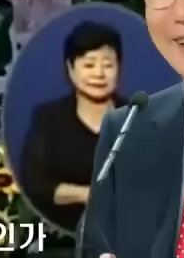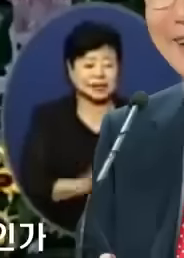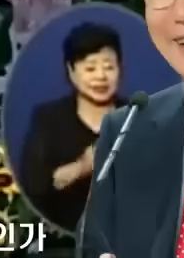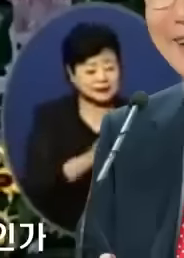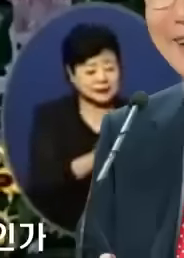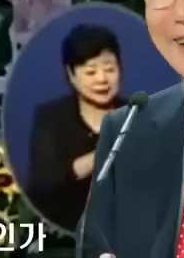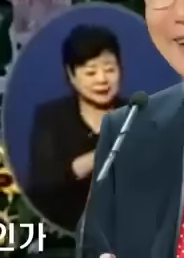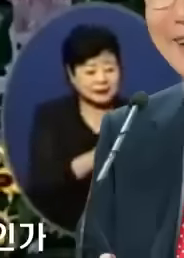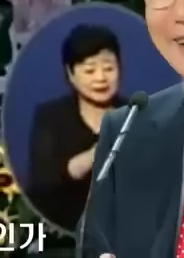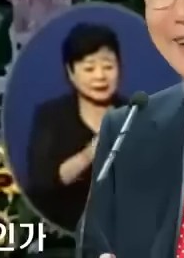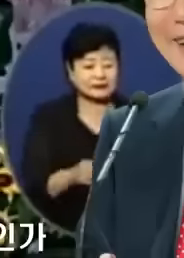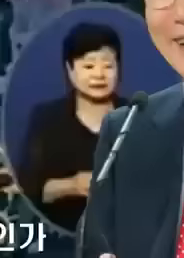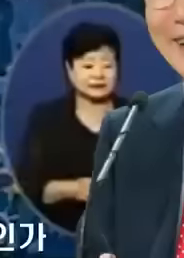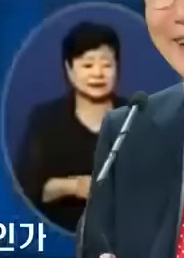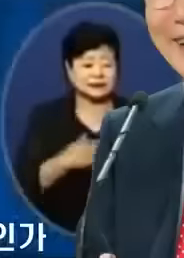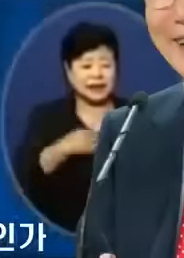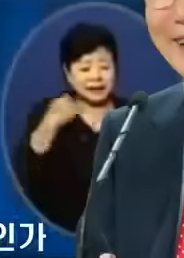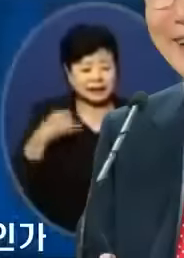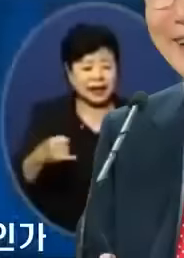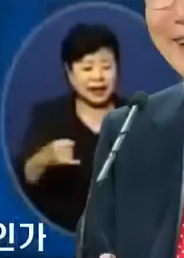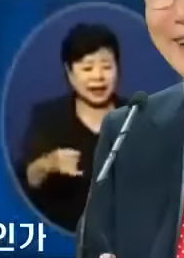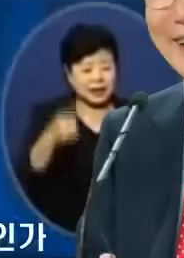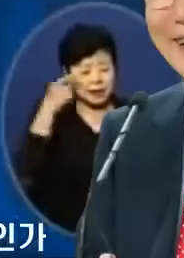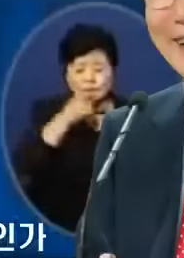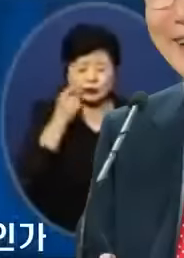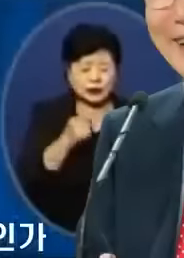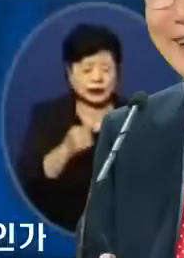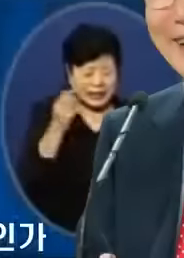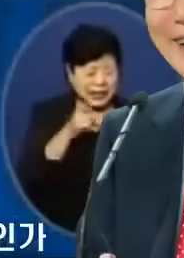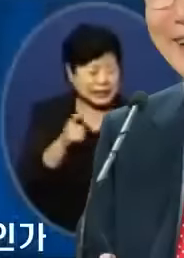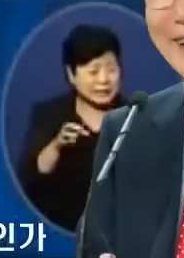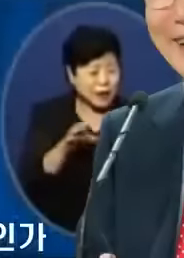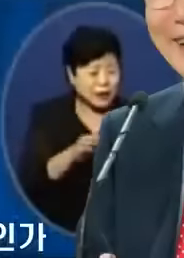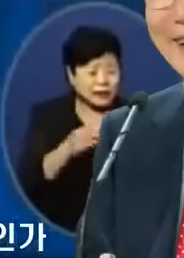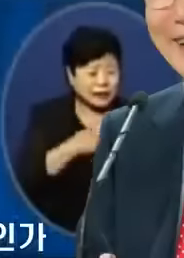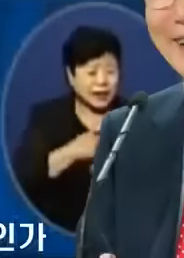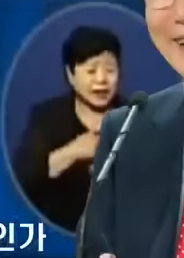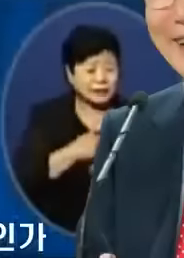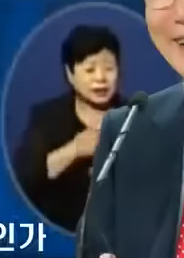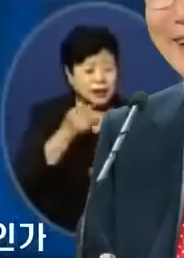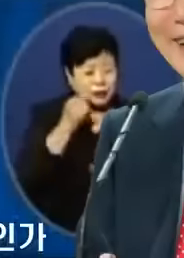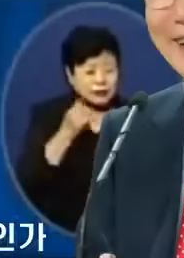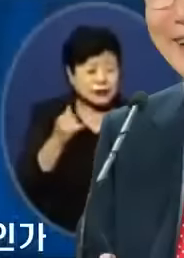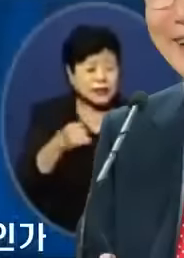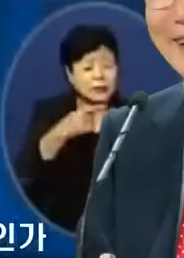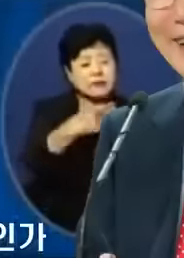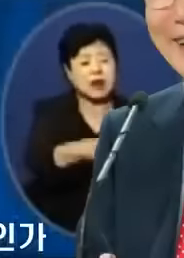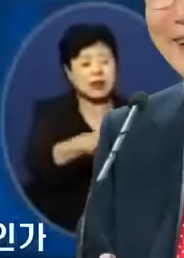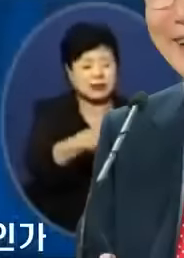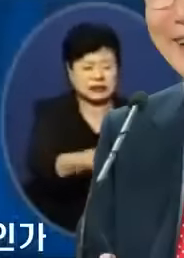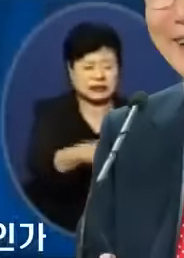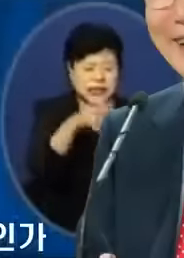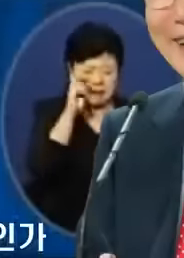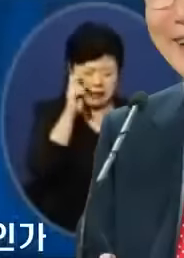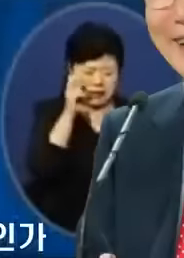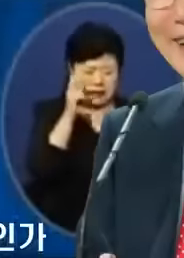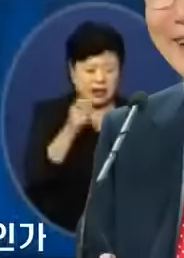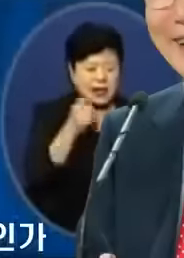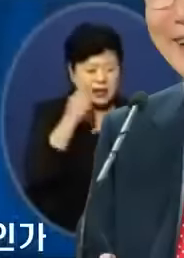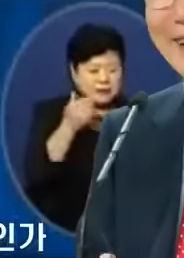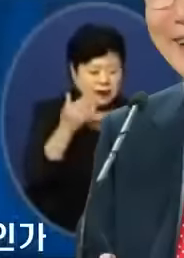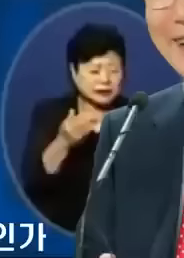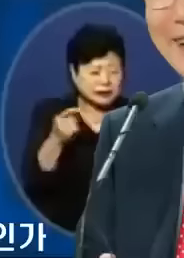그녀는 만약 내 딸이 전능이가 아니었다면 나는 나보다 못한 사람들을 멸시했을지도 모른다.